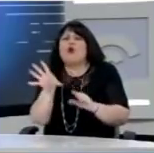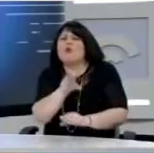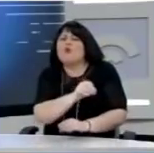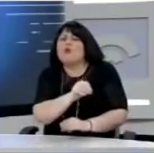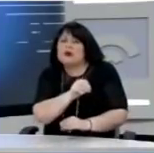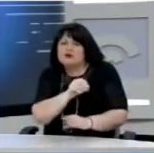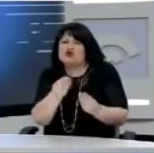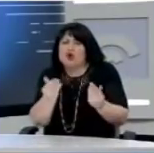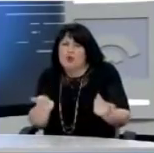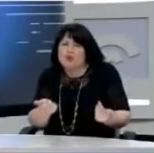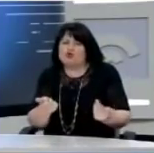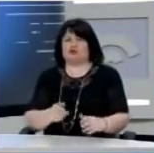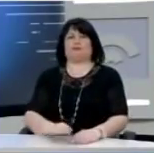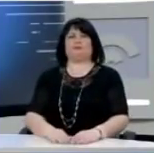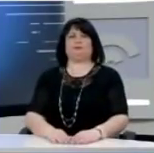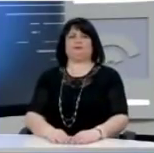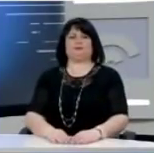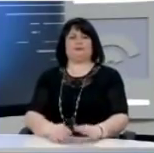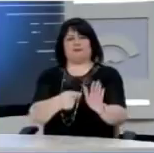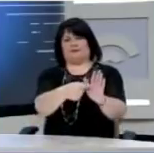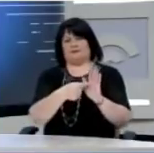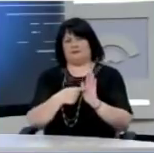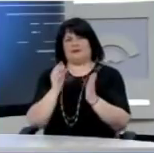Και βεβαίως, αναδεικνύοντας για άλλη μια φορά